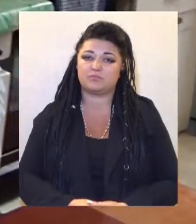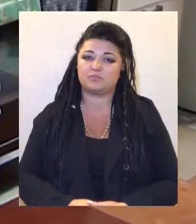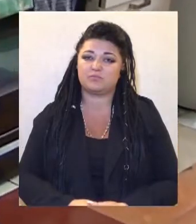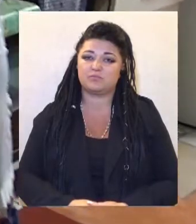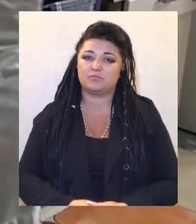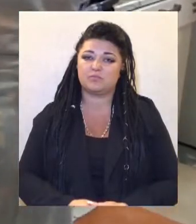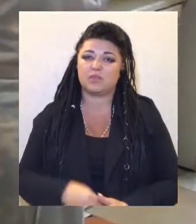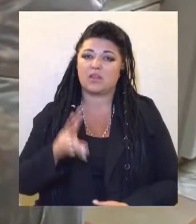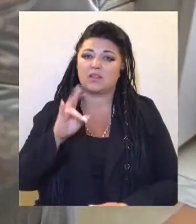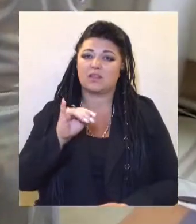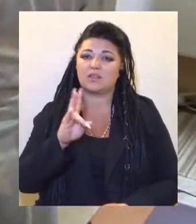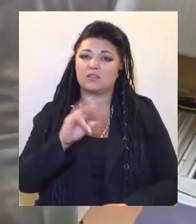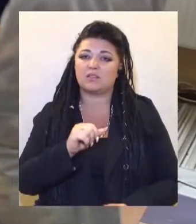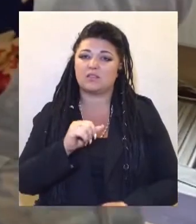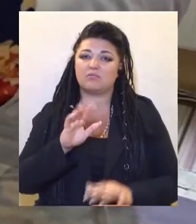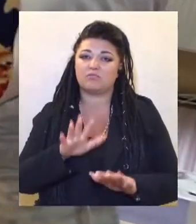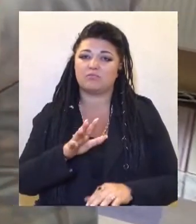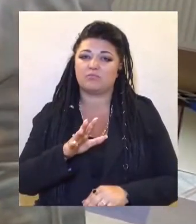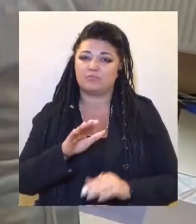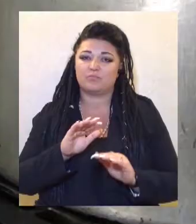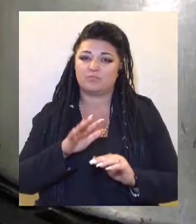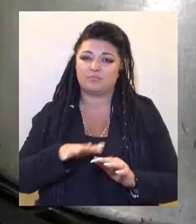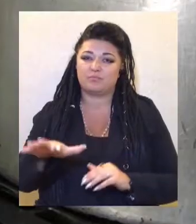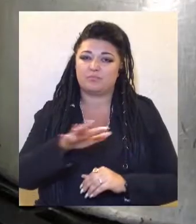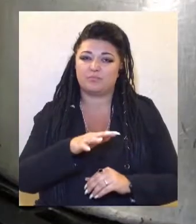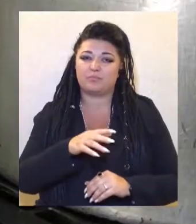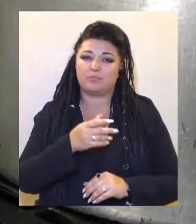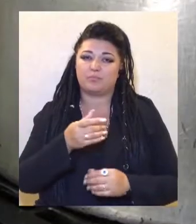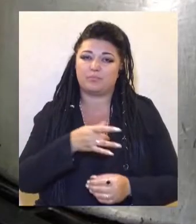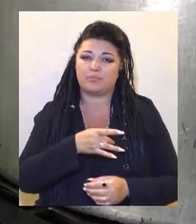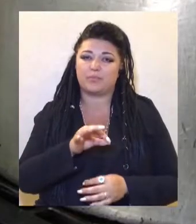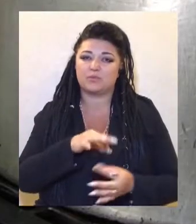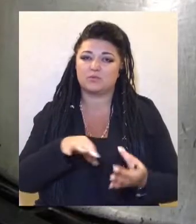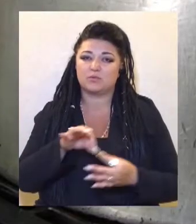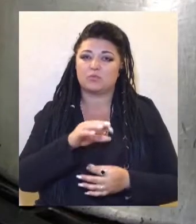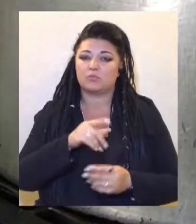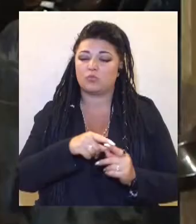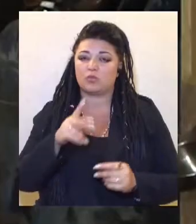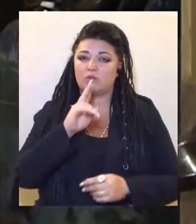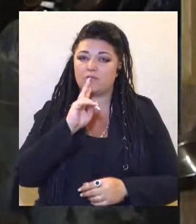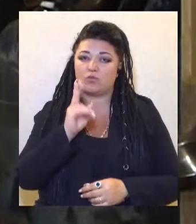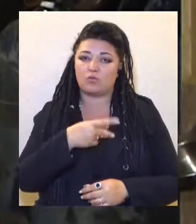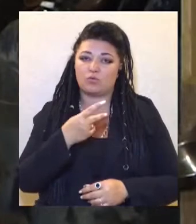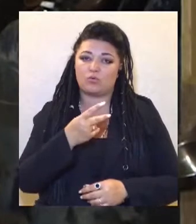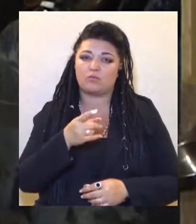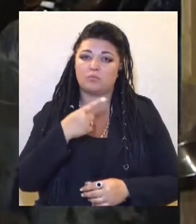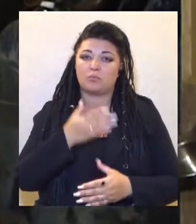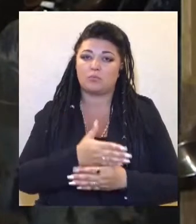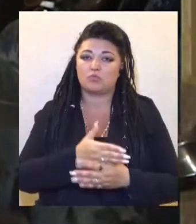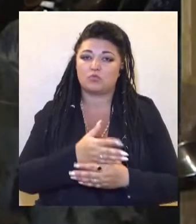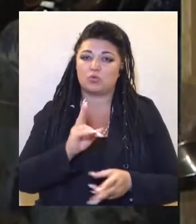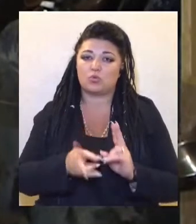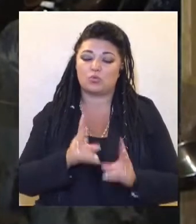Ніна Антипіна мешкає у притулку протягом 2 років. Розповідає, що працює помічницею кухаря. Для цього у свою